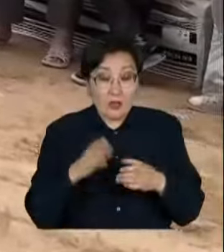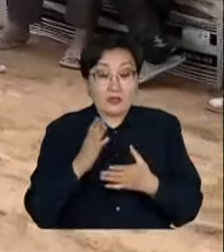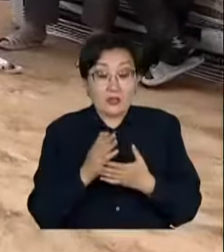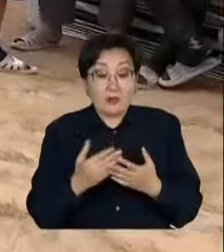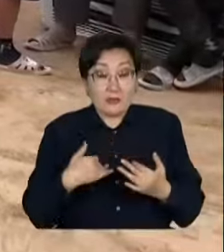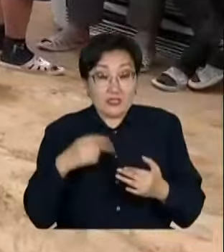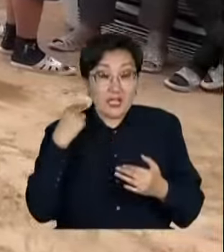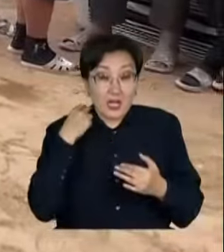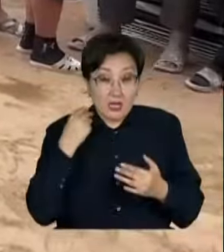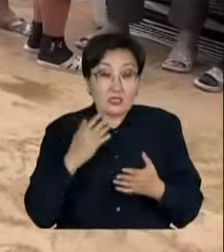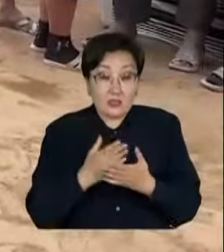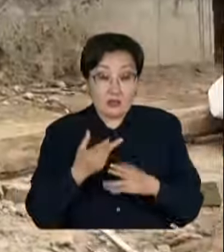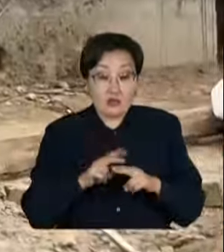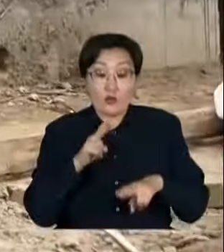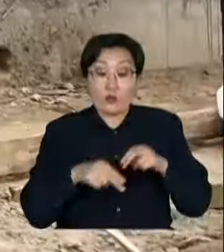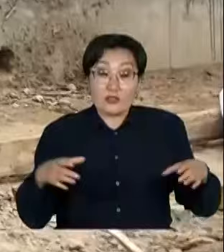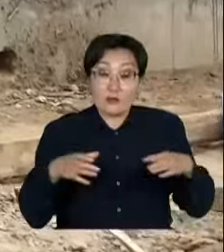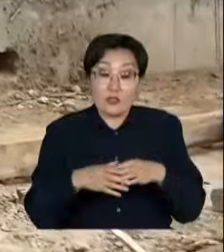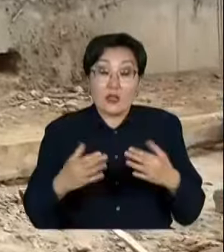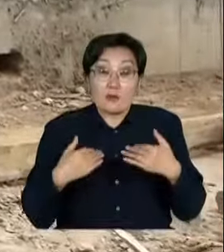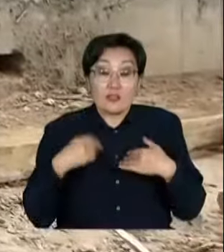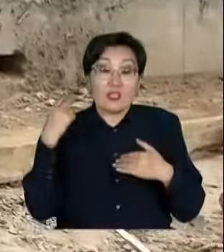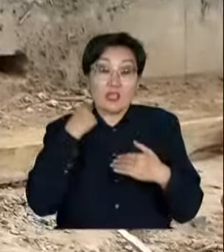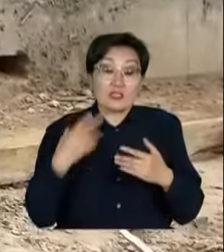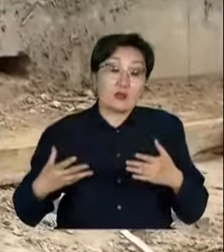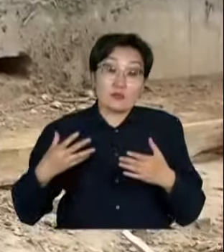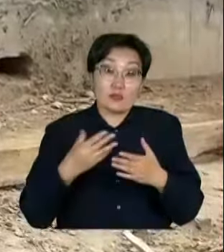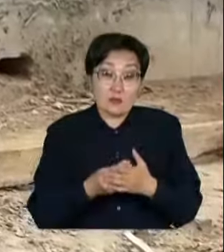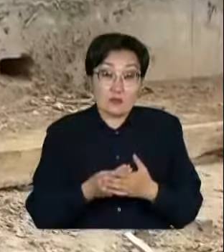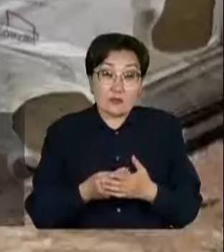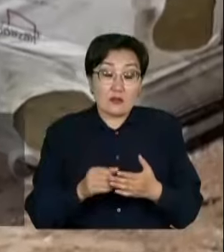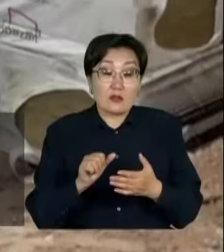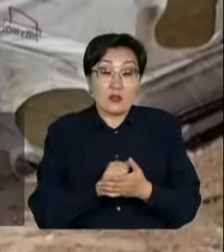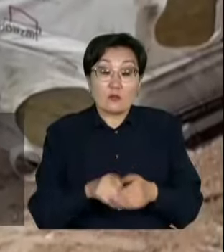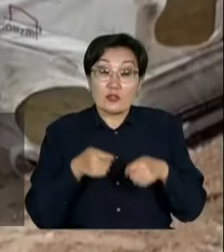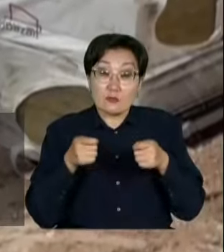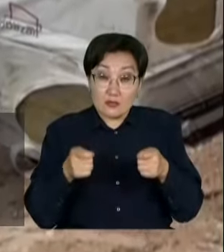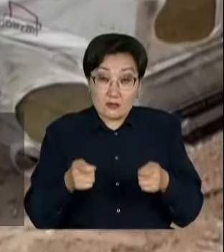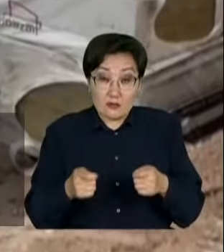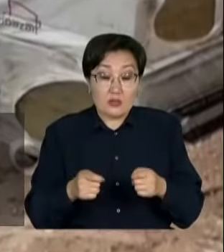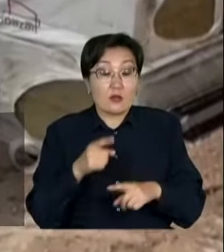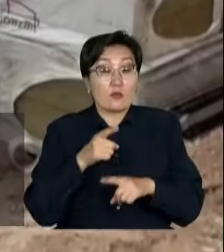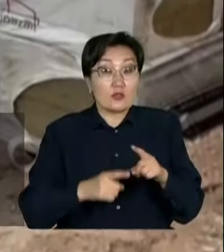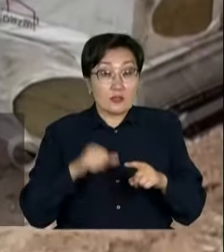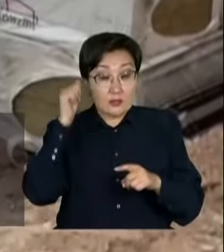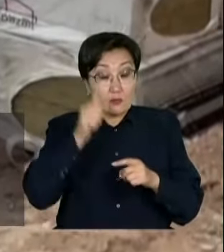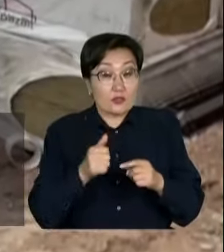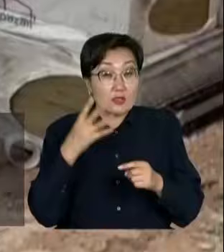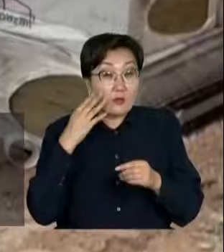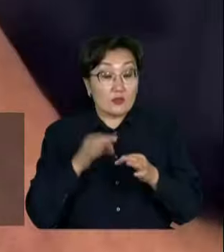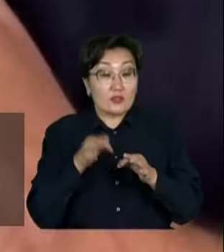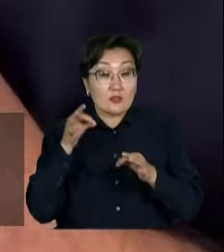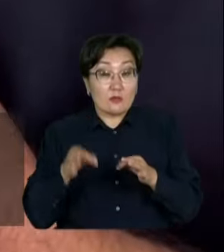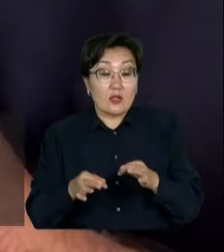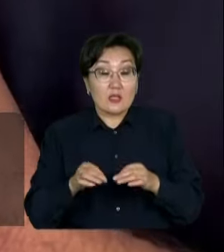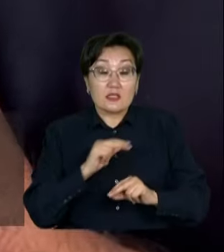қарыз подрядчик. Сол подрядчик біздің қарызымызды жалады деп, сондай хаттама бердік. Айта кетейік, жарты жыл бұрын Алматы облысының